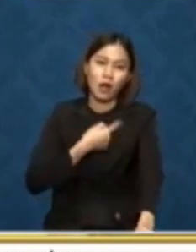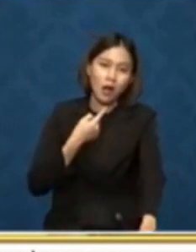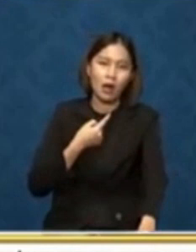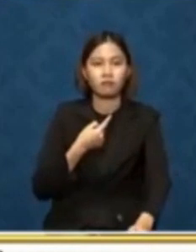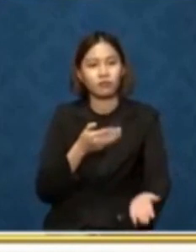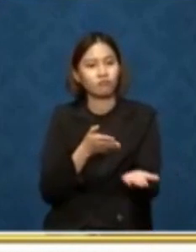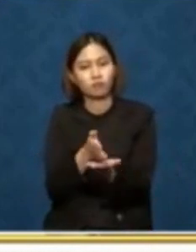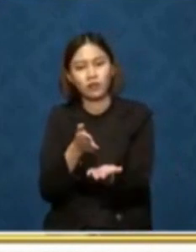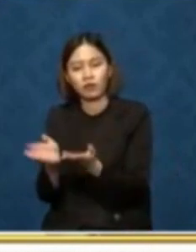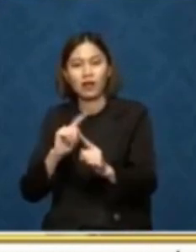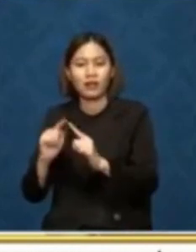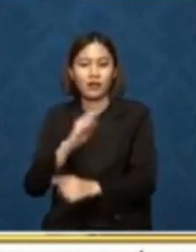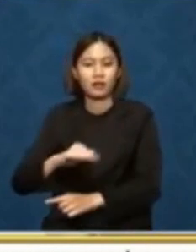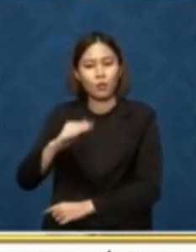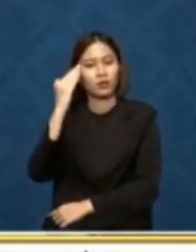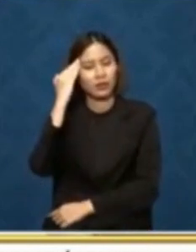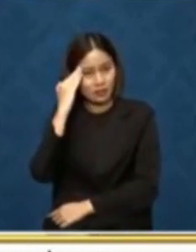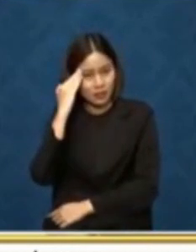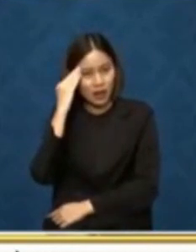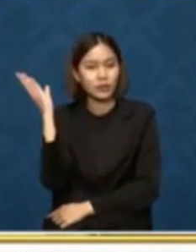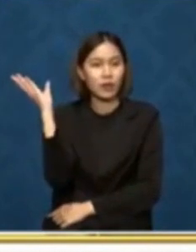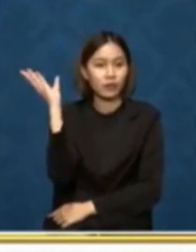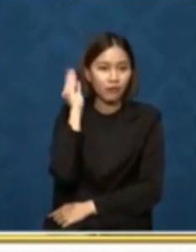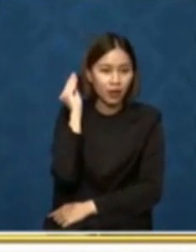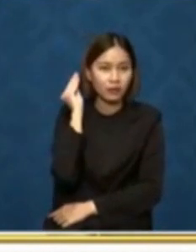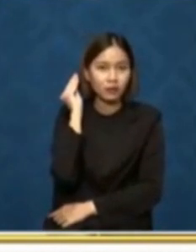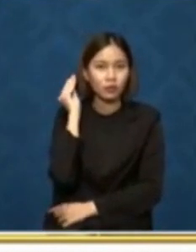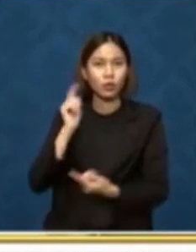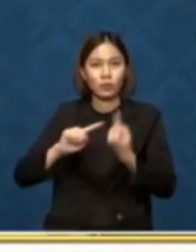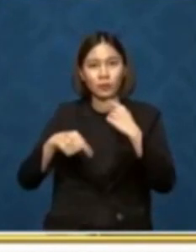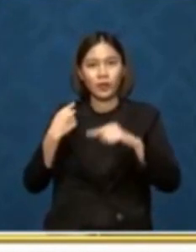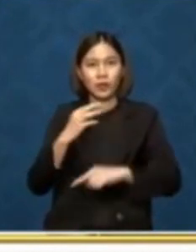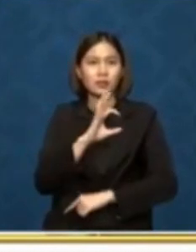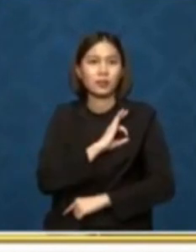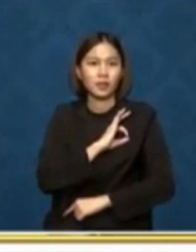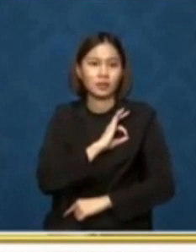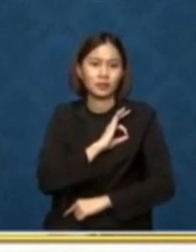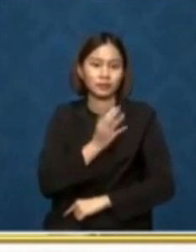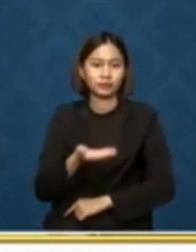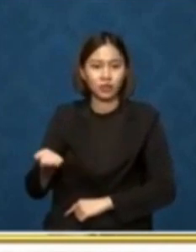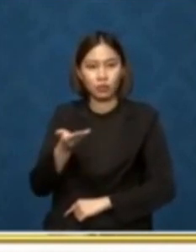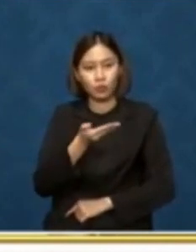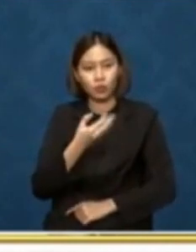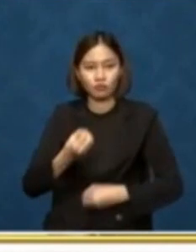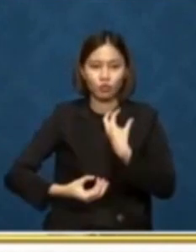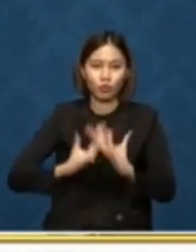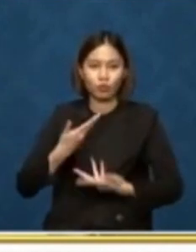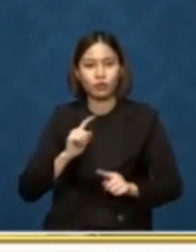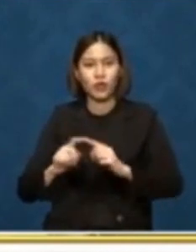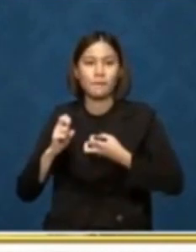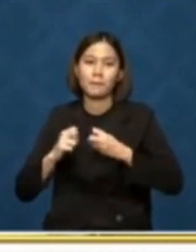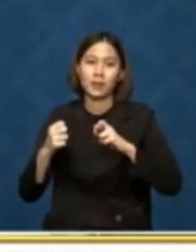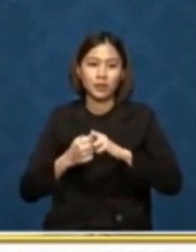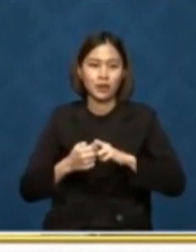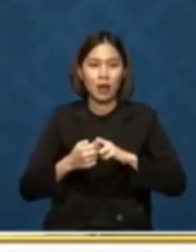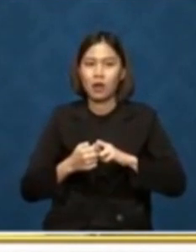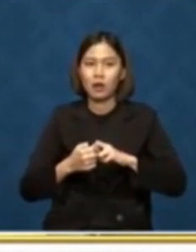ไม่ว่าจะทางด้านใดที่เราได้ทราบเราได้ฟังจากเพื่อนสมาชิกนะครับล้วนแต่เป็นปัญหา